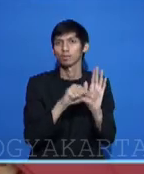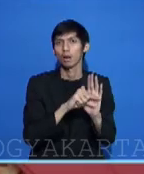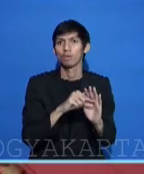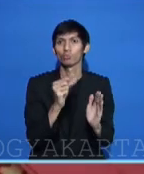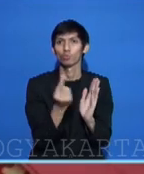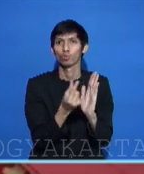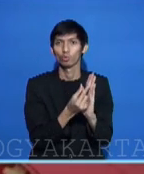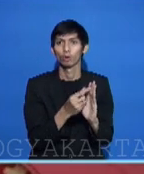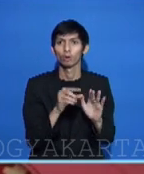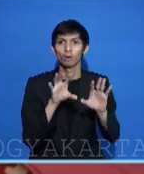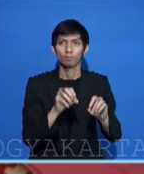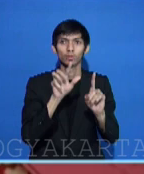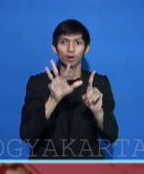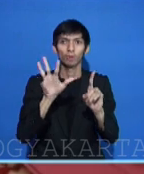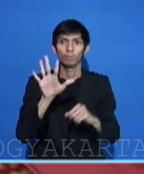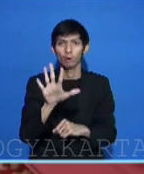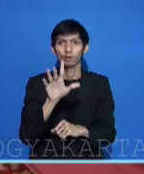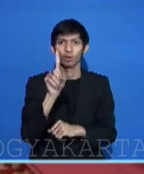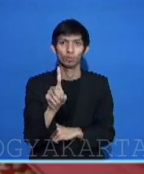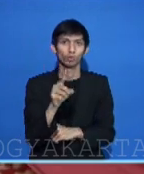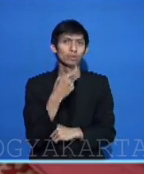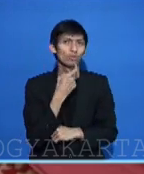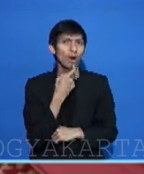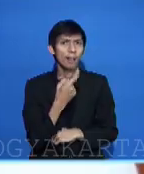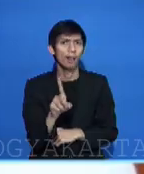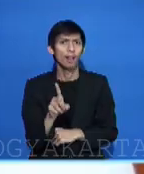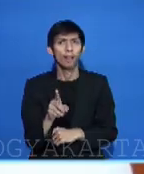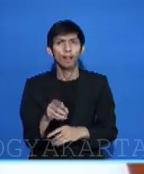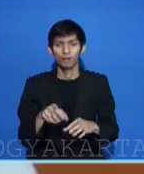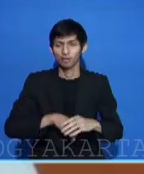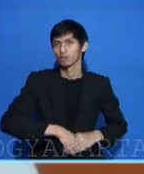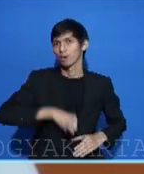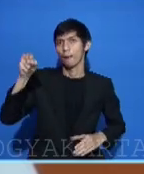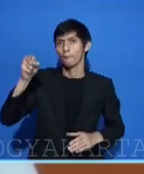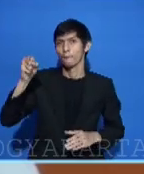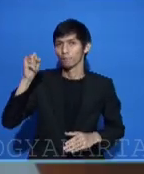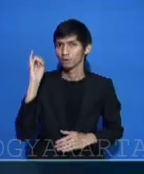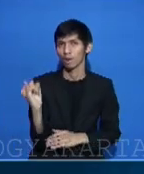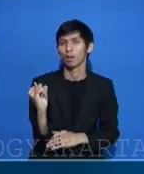tahun 1951 tentang penyalahgunaan senjata tajam. Dari